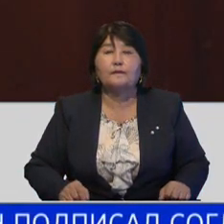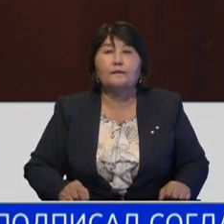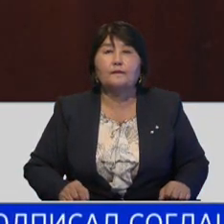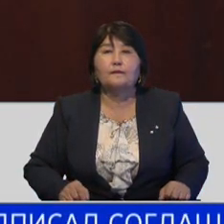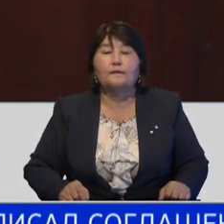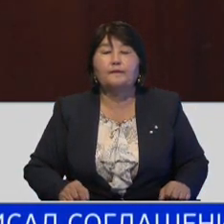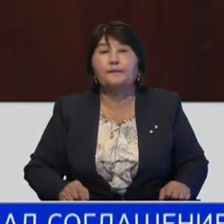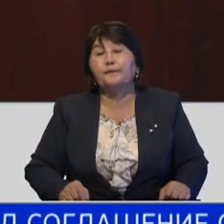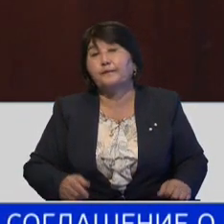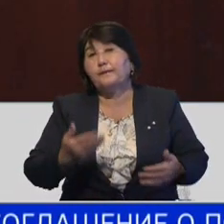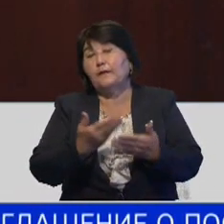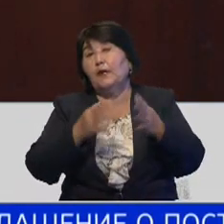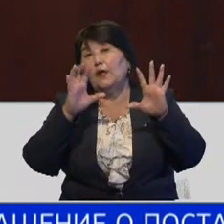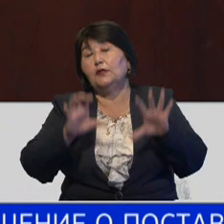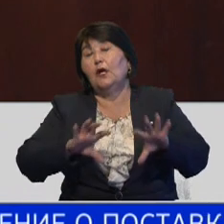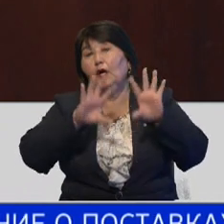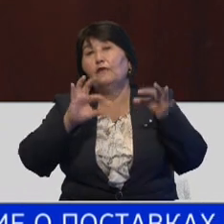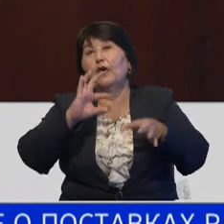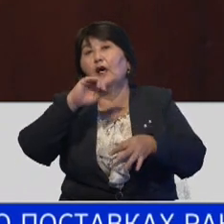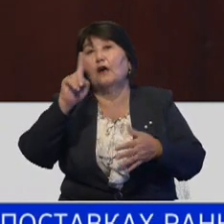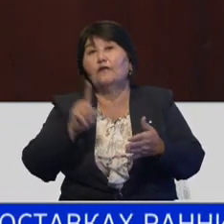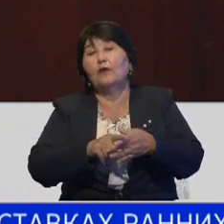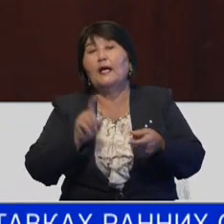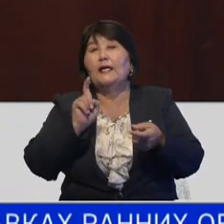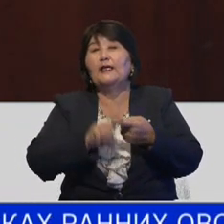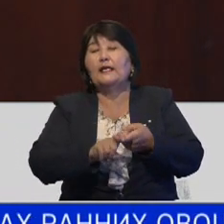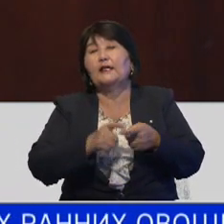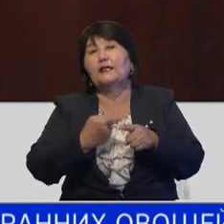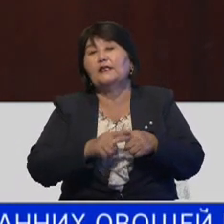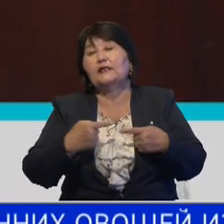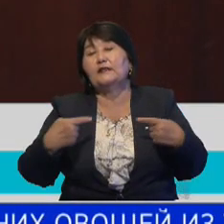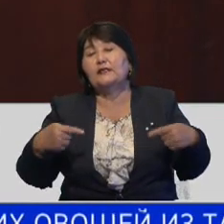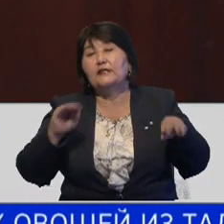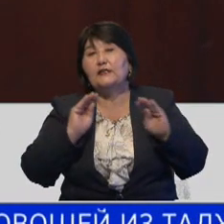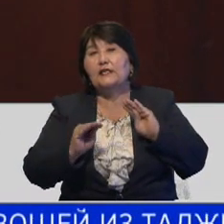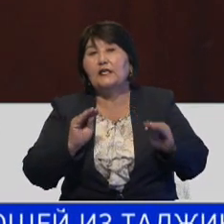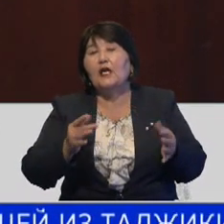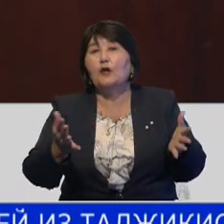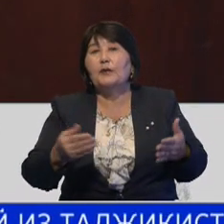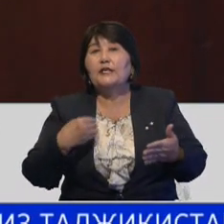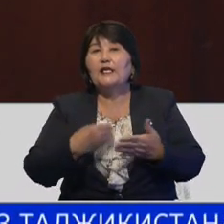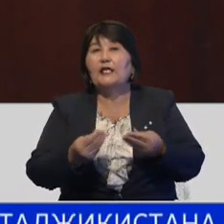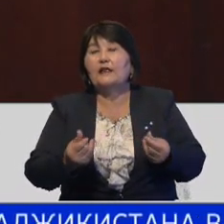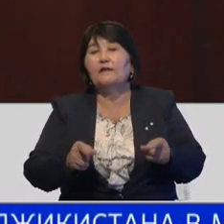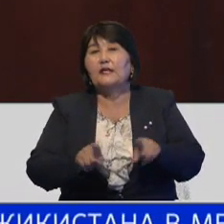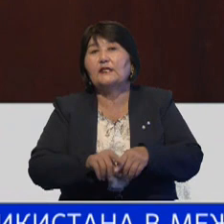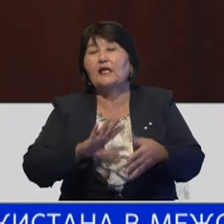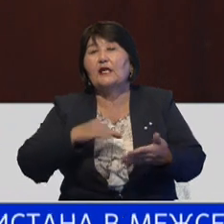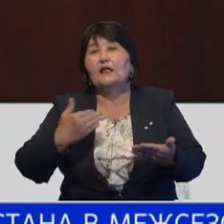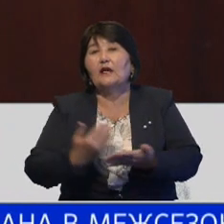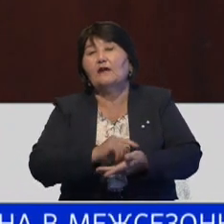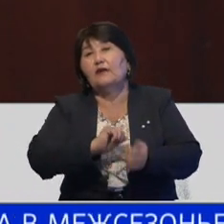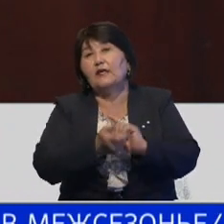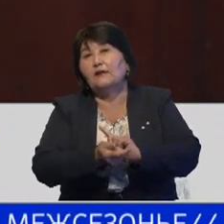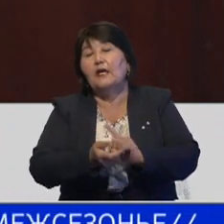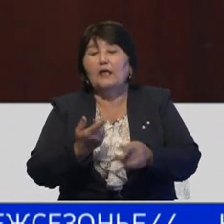чтении данный закон охватывает вопрос развития рынка связи а также цифровизации и привлечения инвестиций в Сферу информатизации